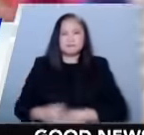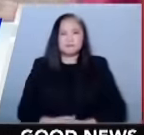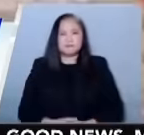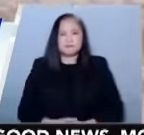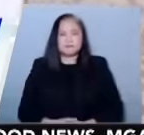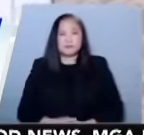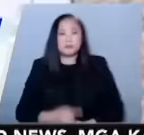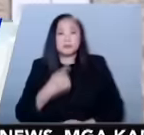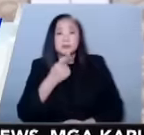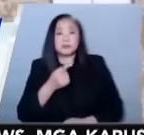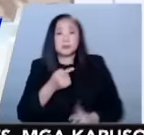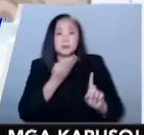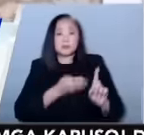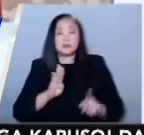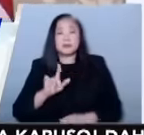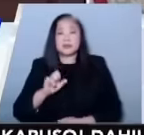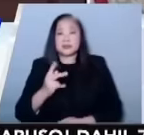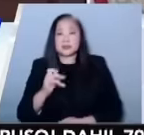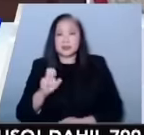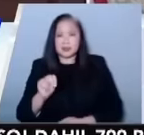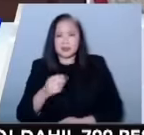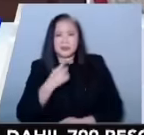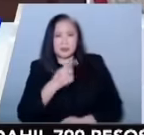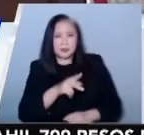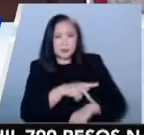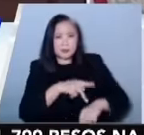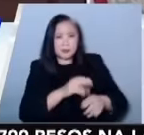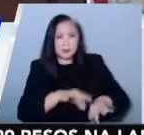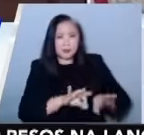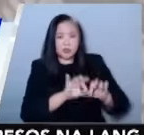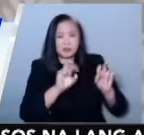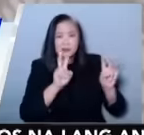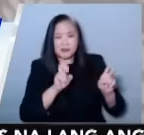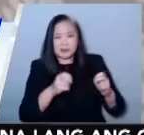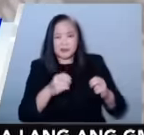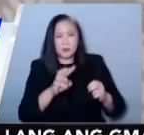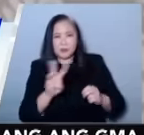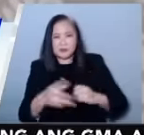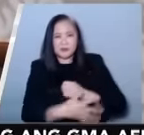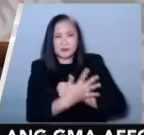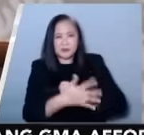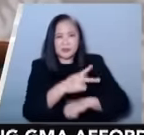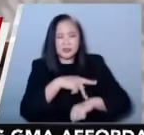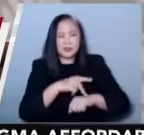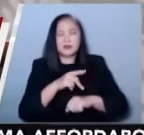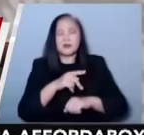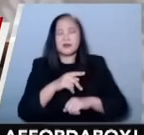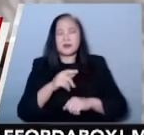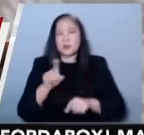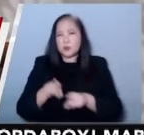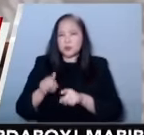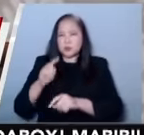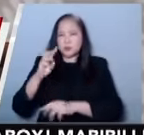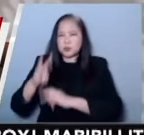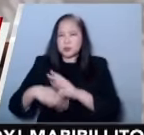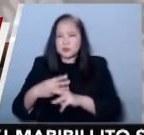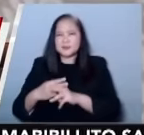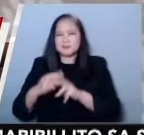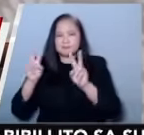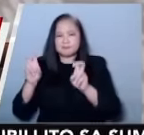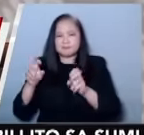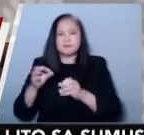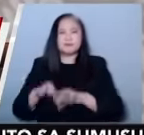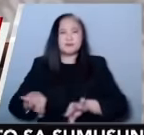isyu kundi maging sa interesang rehiyon ng Amerika at ng buong mundo. I also thanked Secretary Blinken for the this